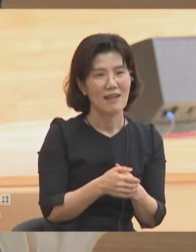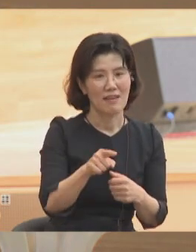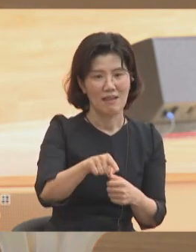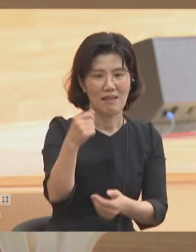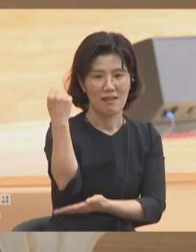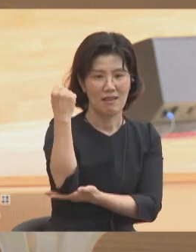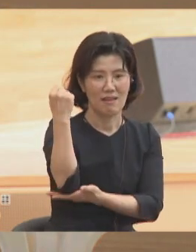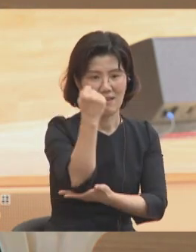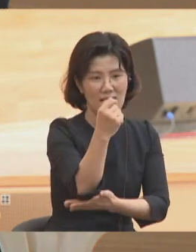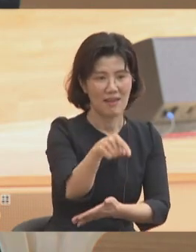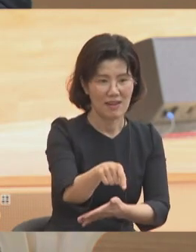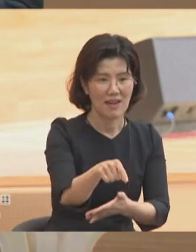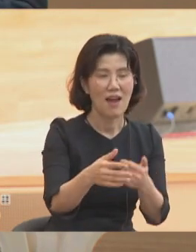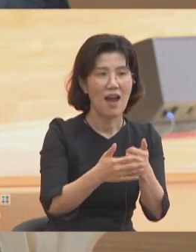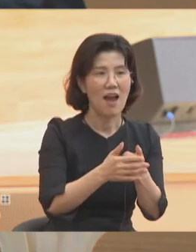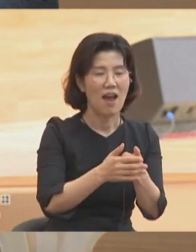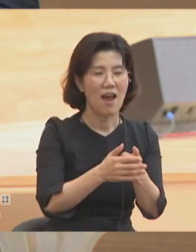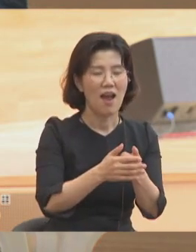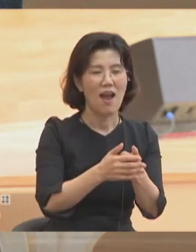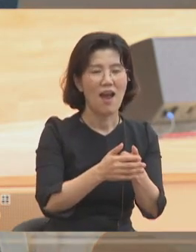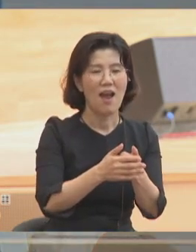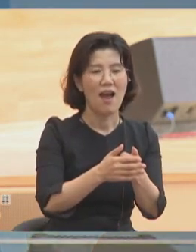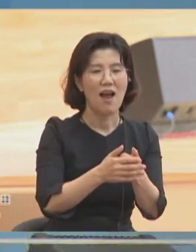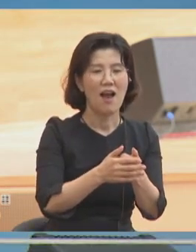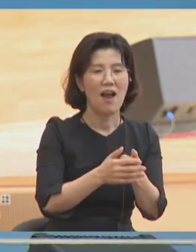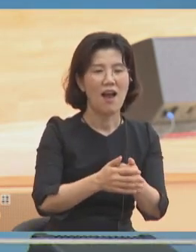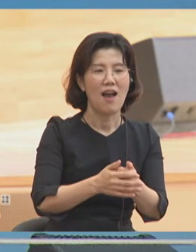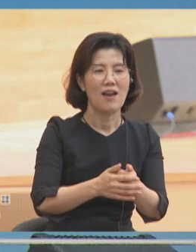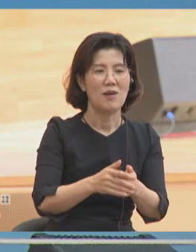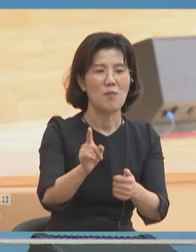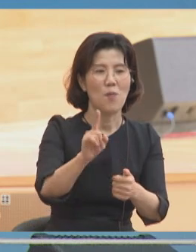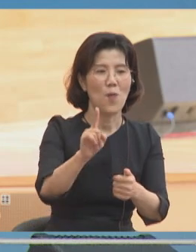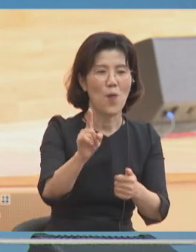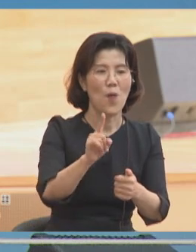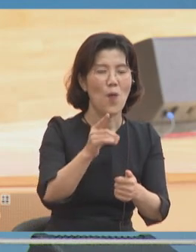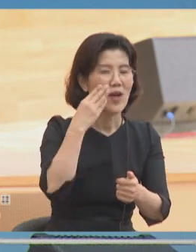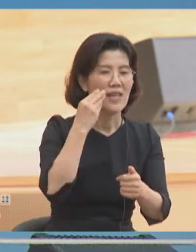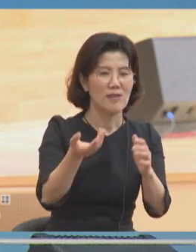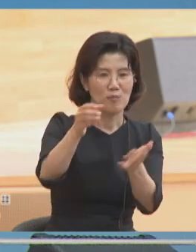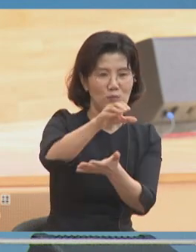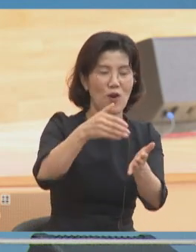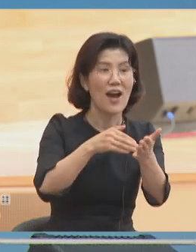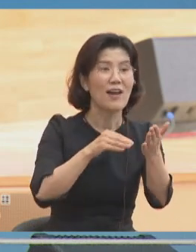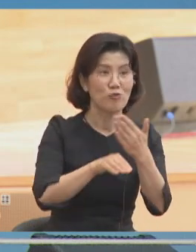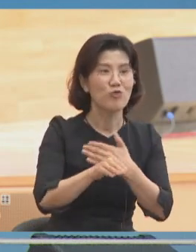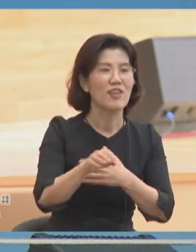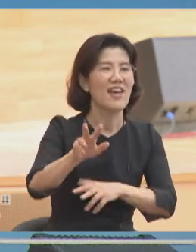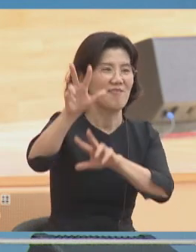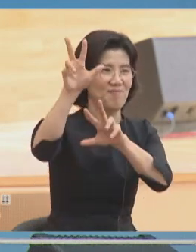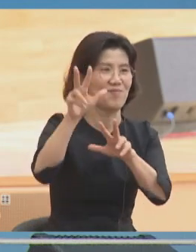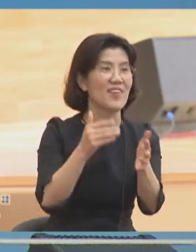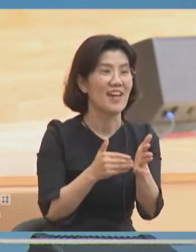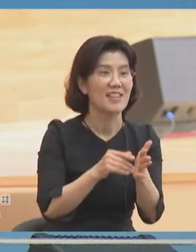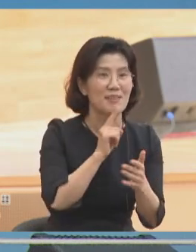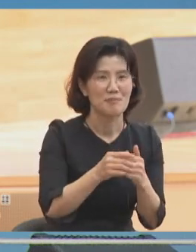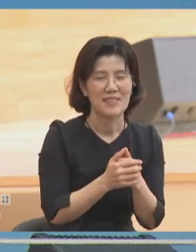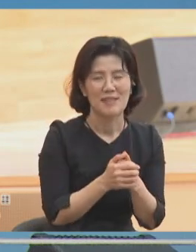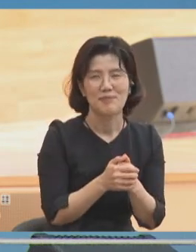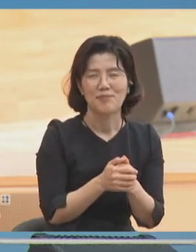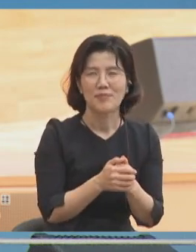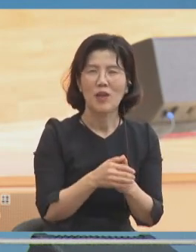하나님께 예배를 드립니다 그러면서 그는 하나님께 서원 기도를 드립니다이 정도 하나님 하나님을